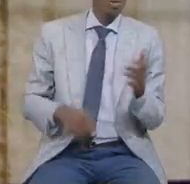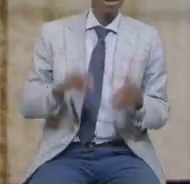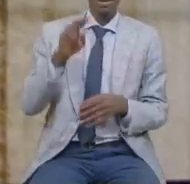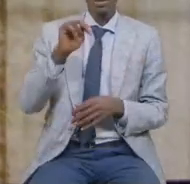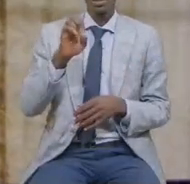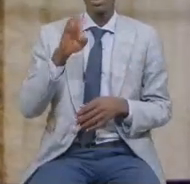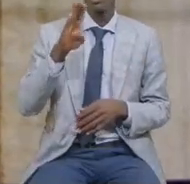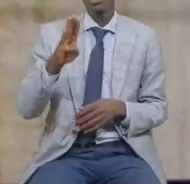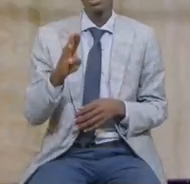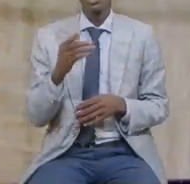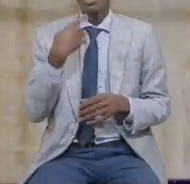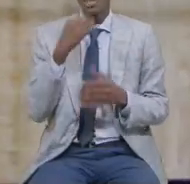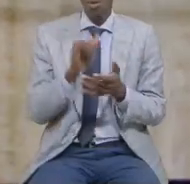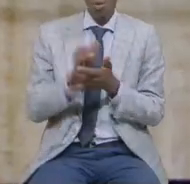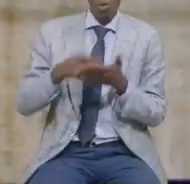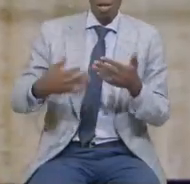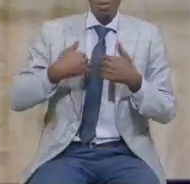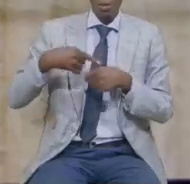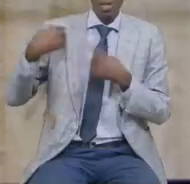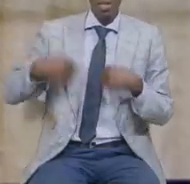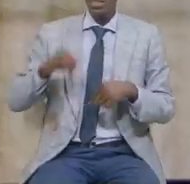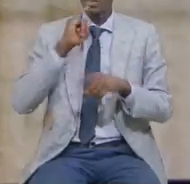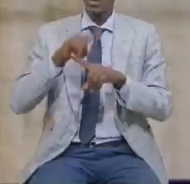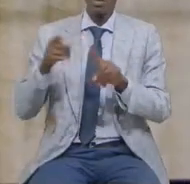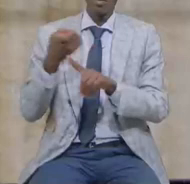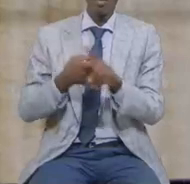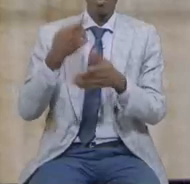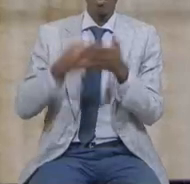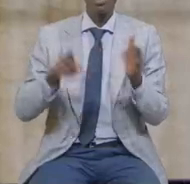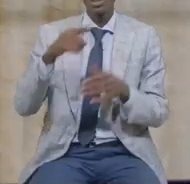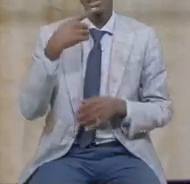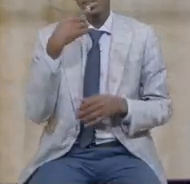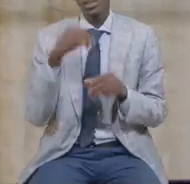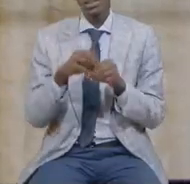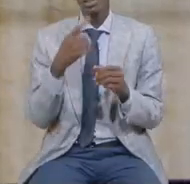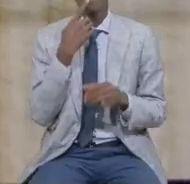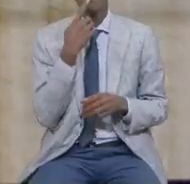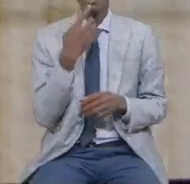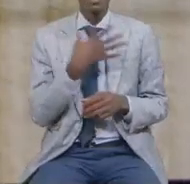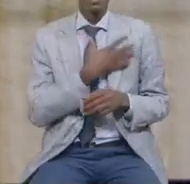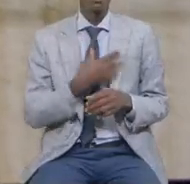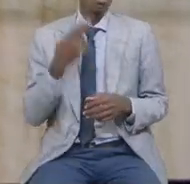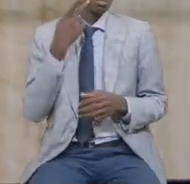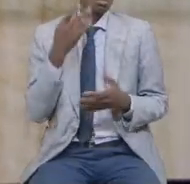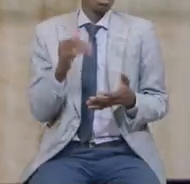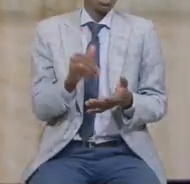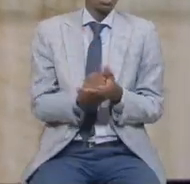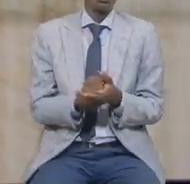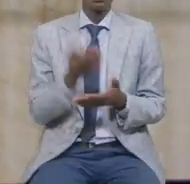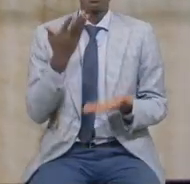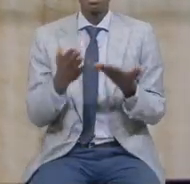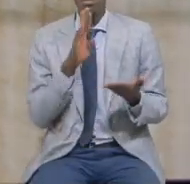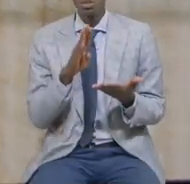sa naissance, est là par la tradition. C'est mis là-bas par la famille. C'est mis là-bas par